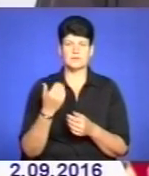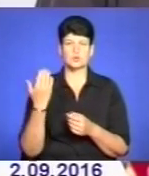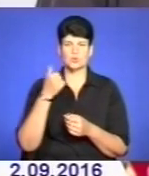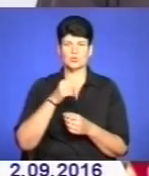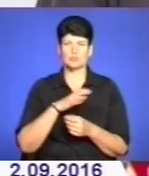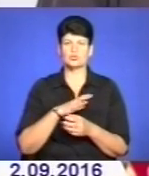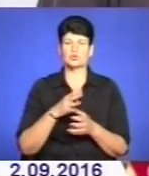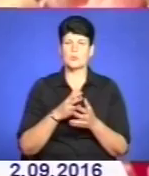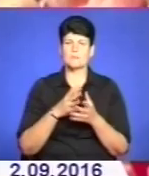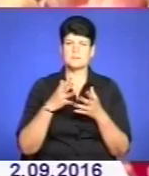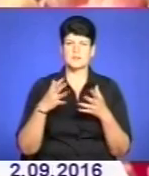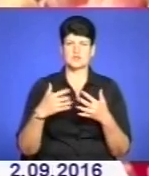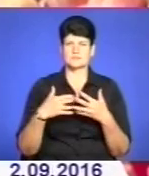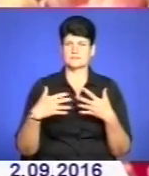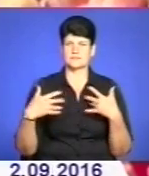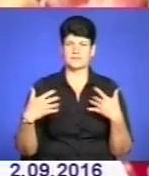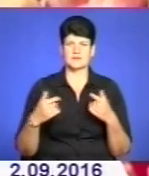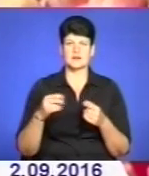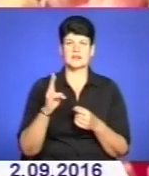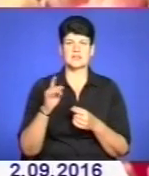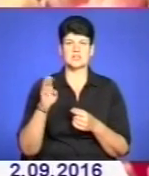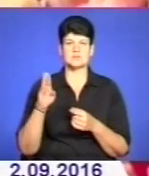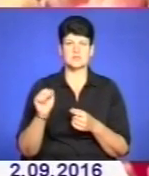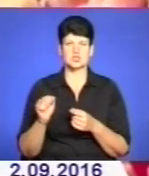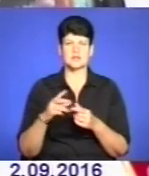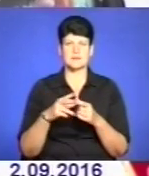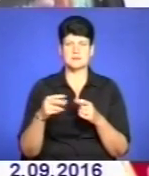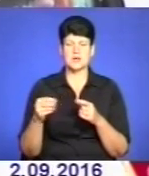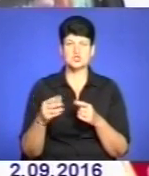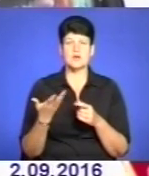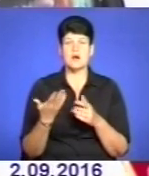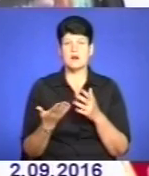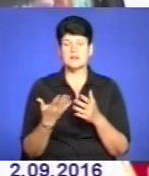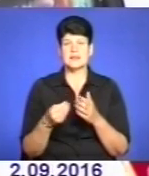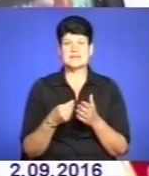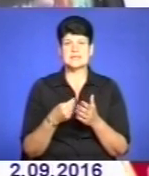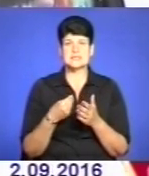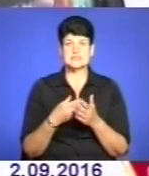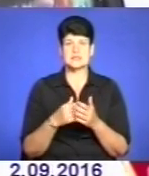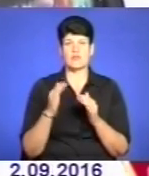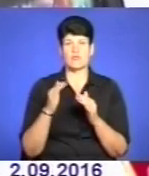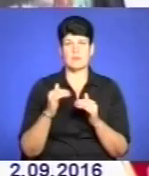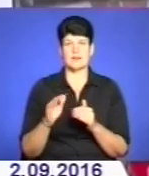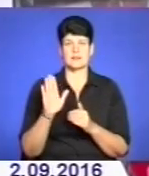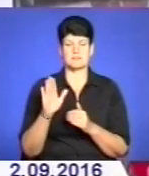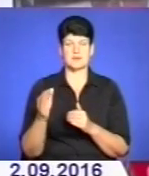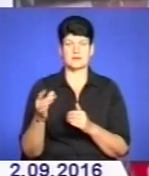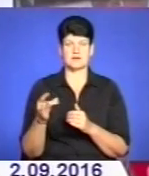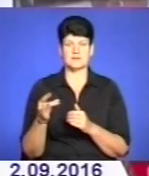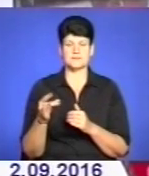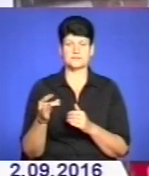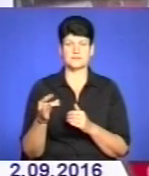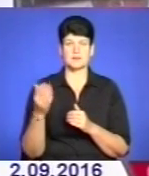більше сортів винограду. Цього ж лише кишмиш та дамські пальчики. Проте ціна відносно минулого літа впала на 5 гривень. Тамтого